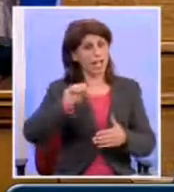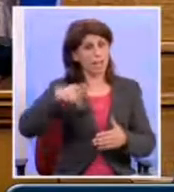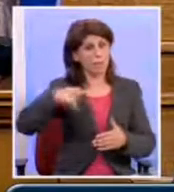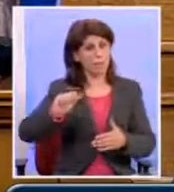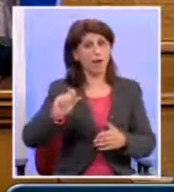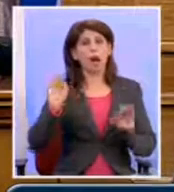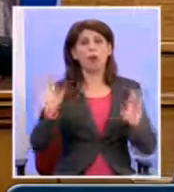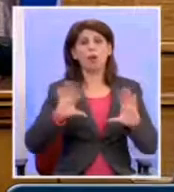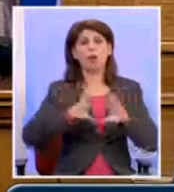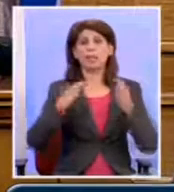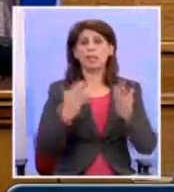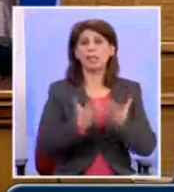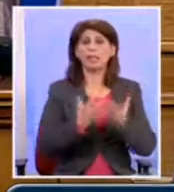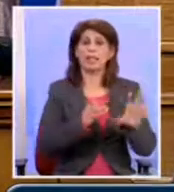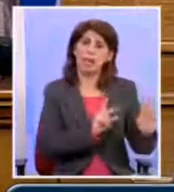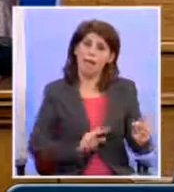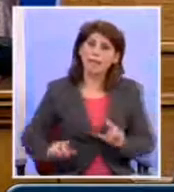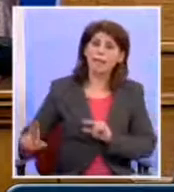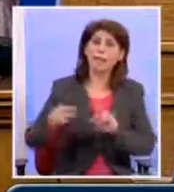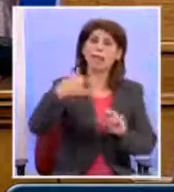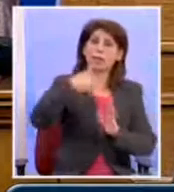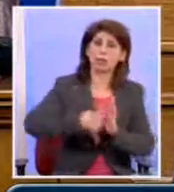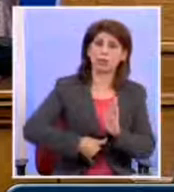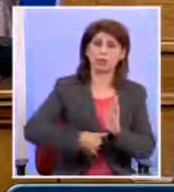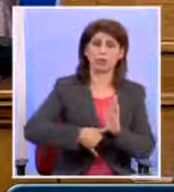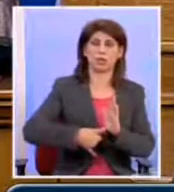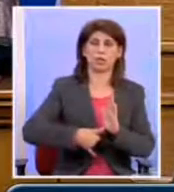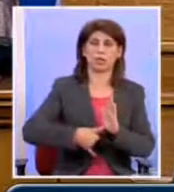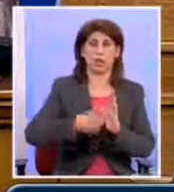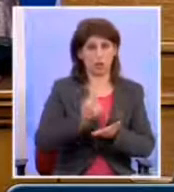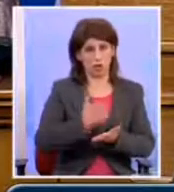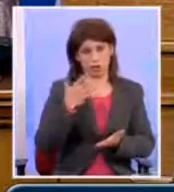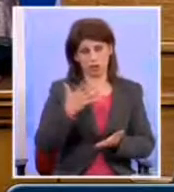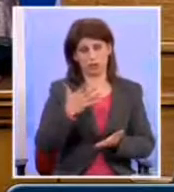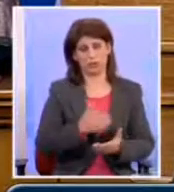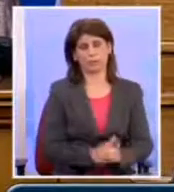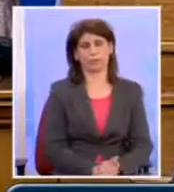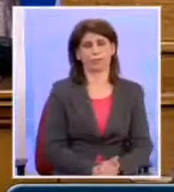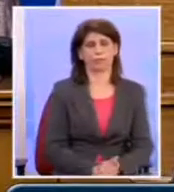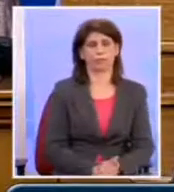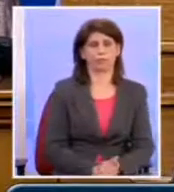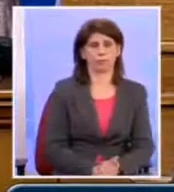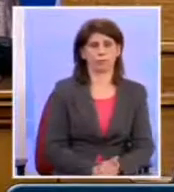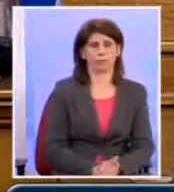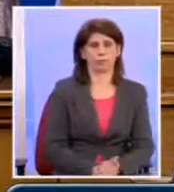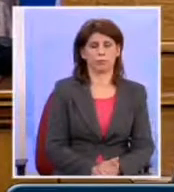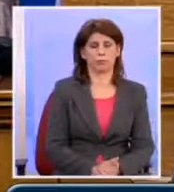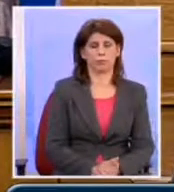γενική, ενιαία και ουσιαστική αξιολόγηση και